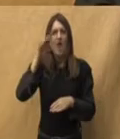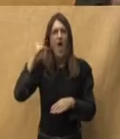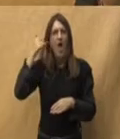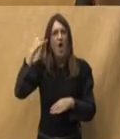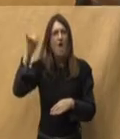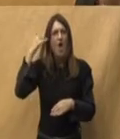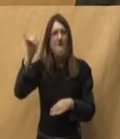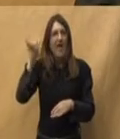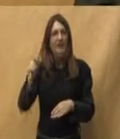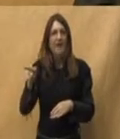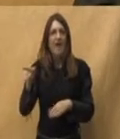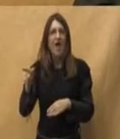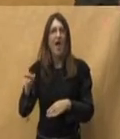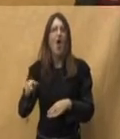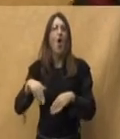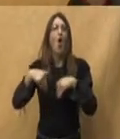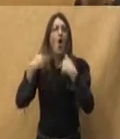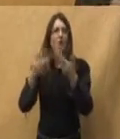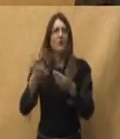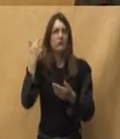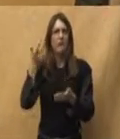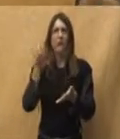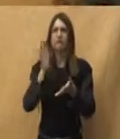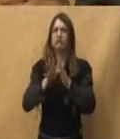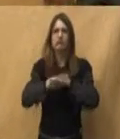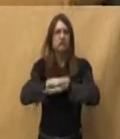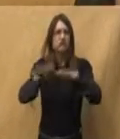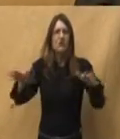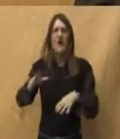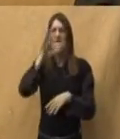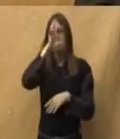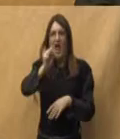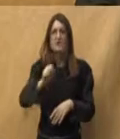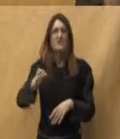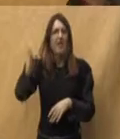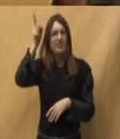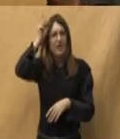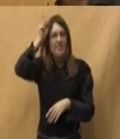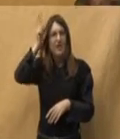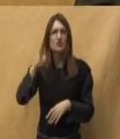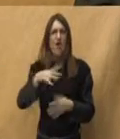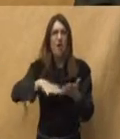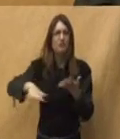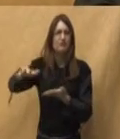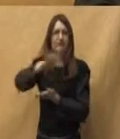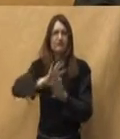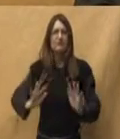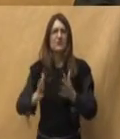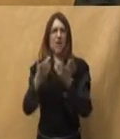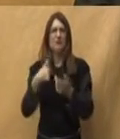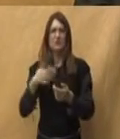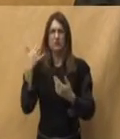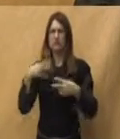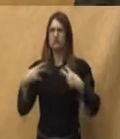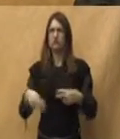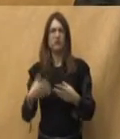Velikoj Britaniji, zatim se prenio u obliku požara na cijelu Europu, Francuska, Njemačka i ostale zemlje. Između ostalog, sjetimo se da smo bili koncernirani kad